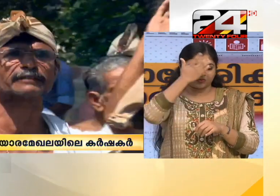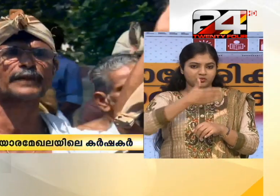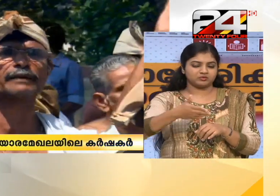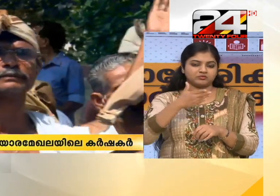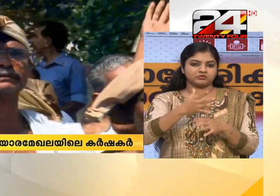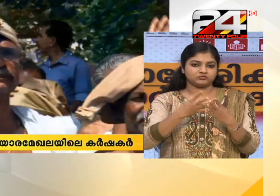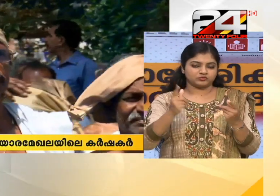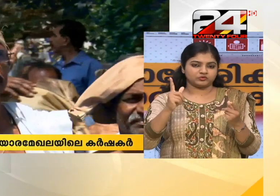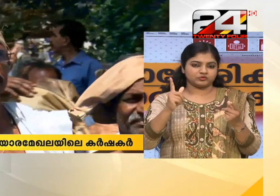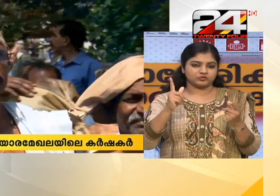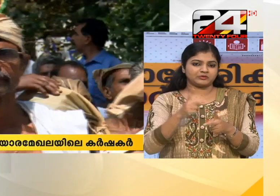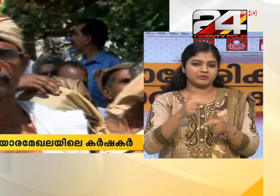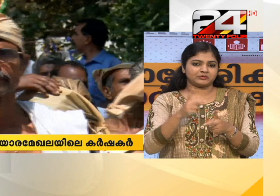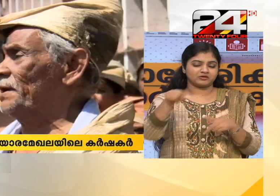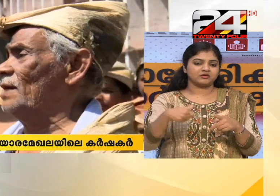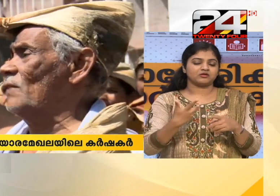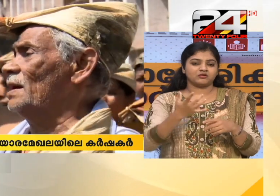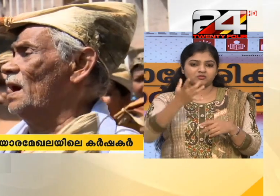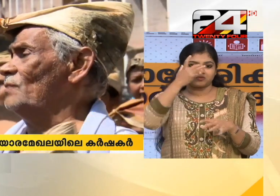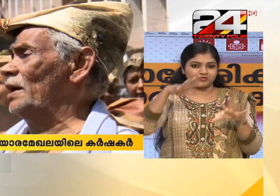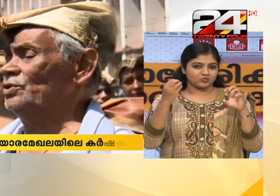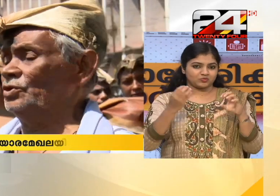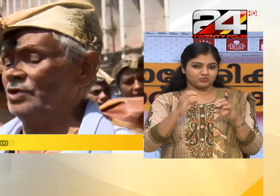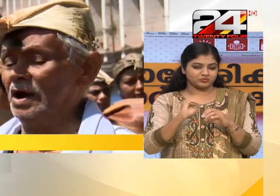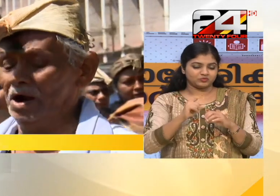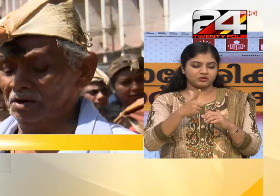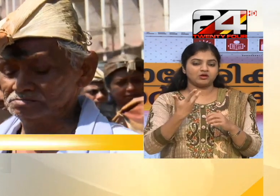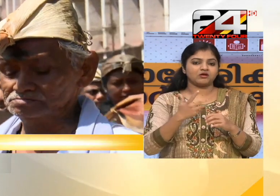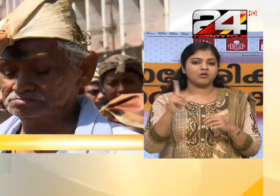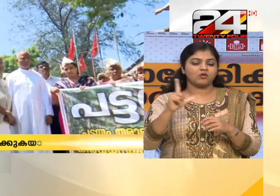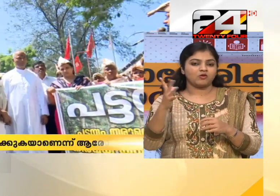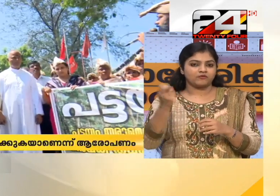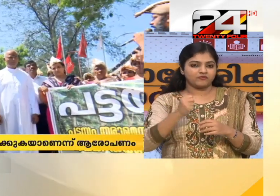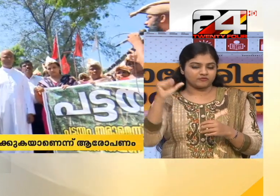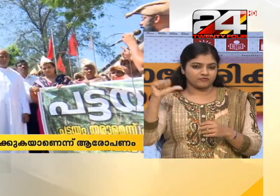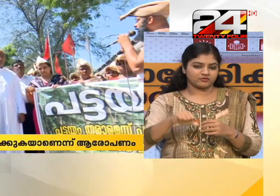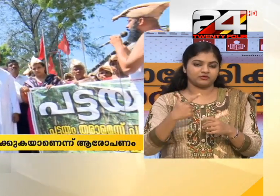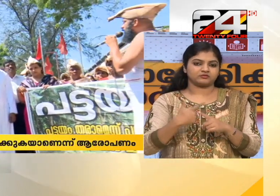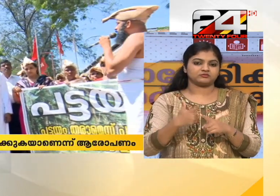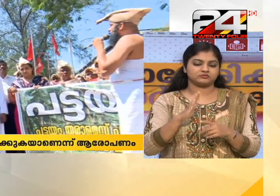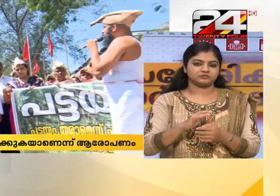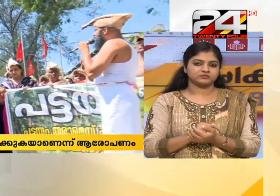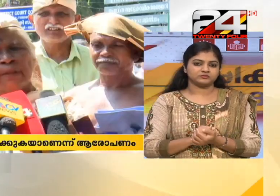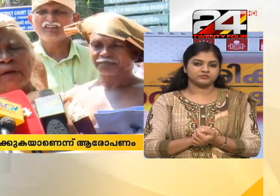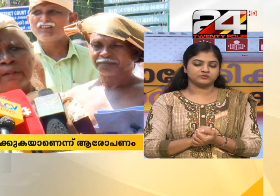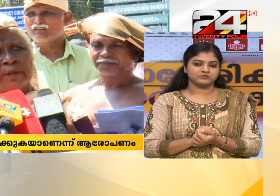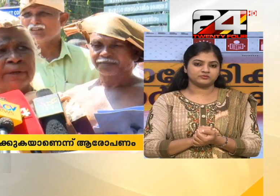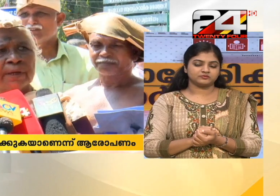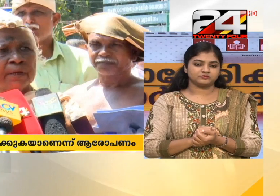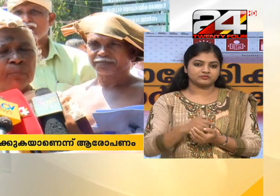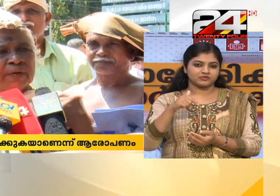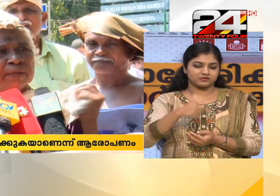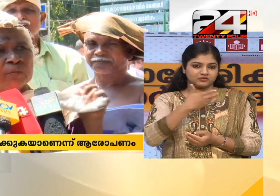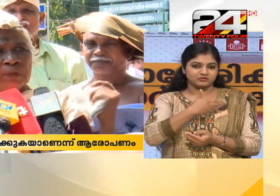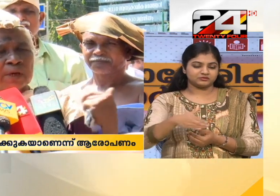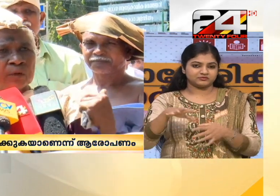മനുഷ്യർക്ക് പട്ടയം കിട്ടാത്തതിനാൽ അനുഭവിക്കുന്ന ബുദ്ധിമുട്ടുകൾ ചെറുതല്ല. ഭൂമി പണയപ്പെടുത്തി അത്യാവശ്യങ്ങൾക്കുള്ള പണം കണ്ടെത്താൻ പോലും പലർക്കും സാധിക്കുന്നില്ല. ഞങ്ങൾ ഇന്നേവരെ